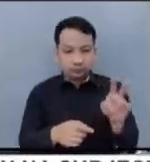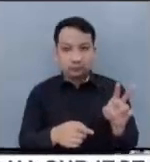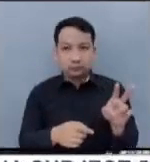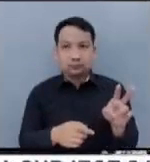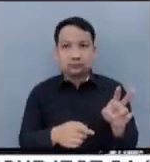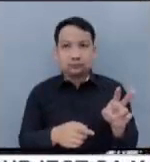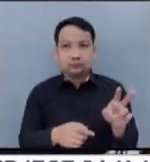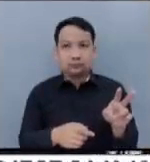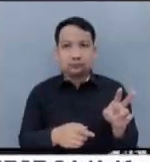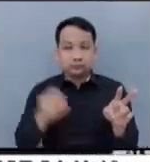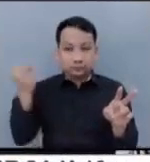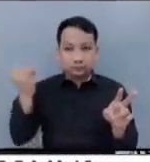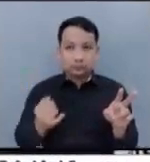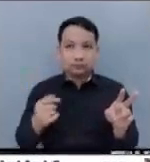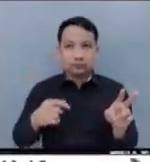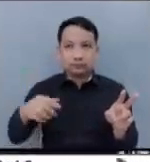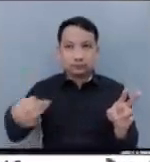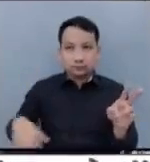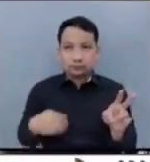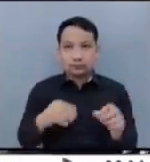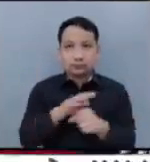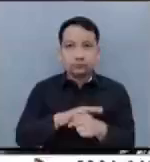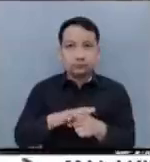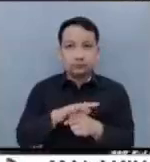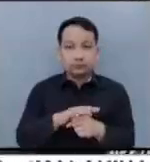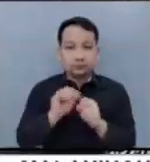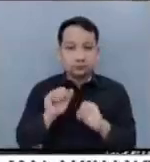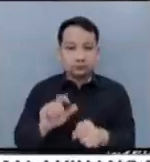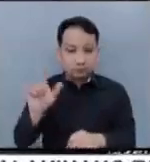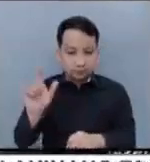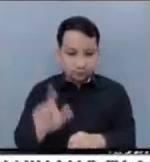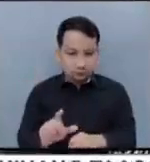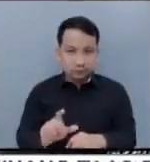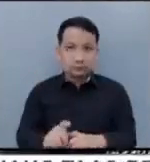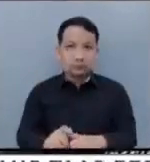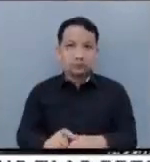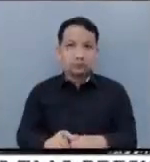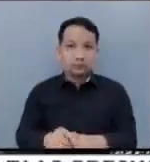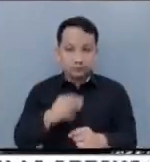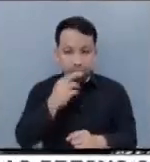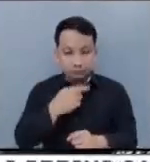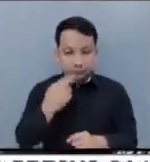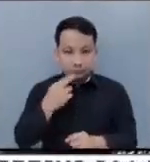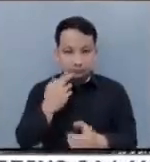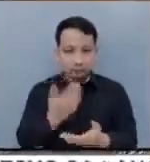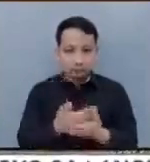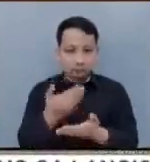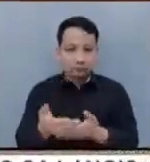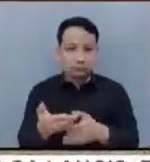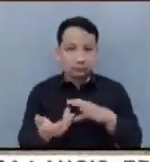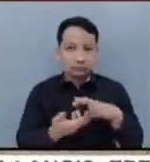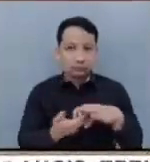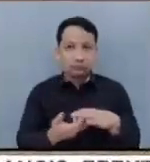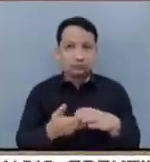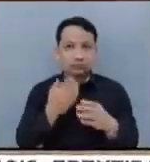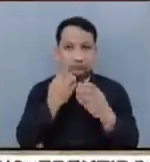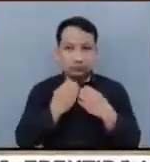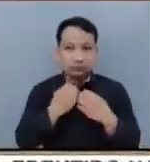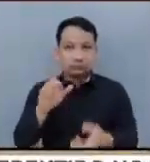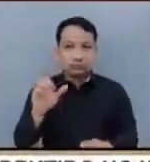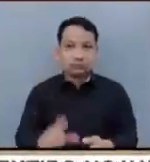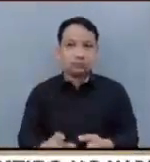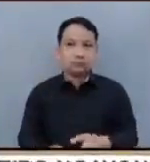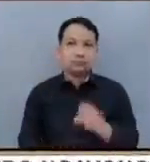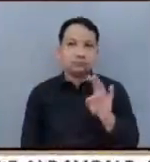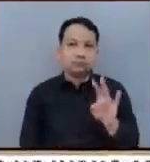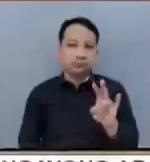may local produce pa rin tayo na bigas na mabibigay sa consumer na mas mura. 7.8